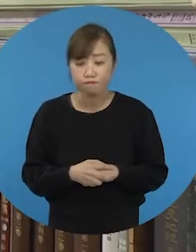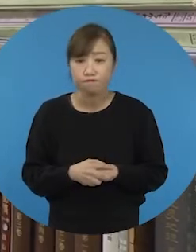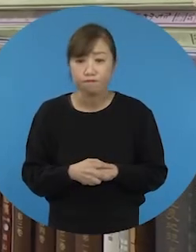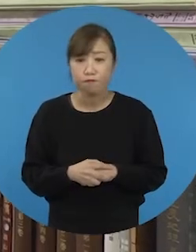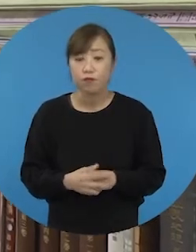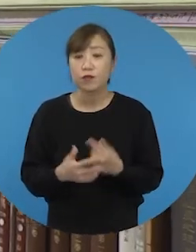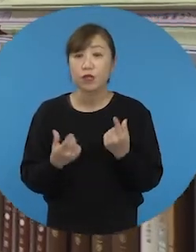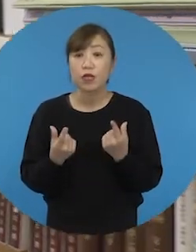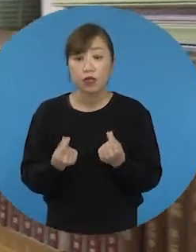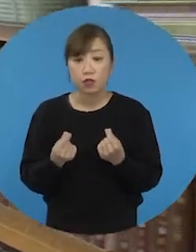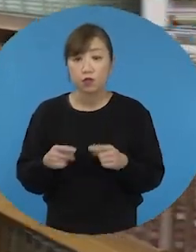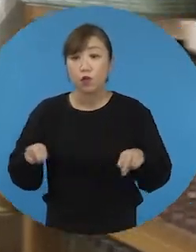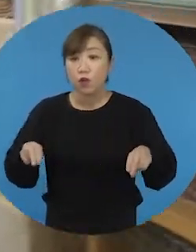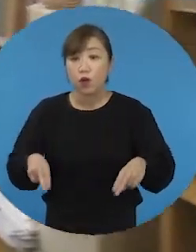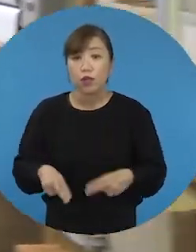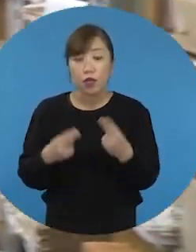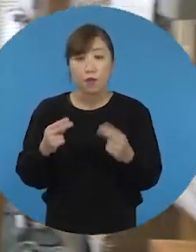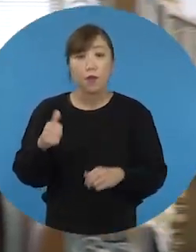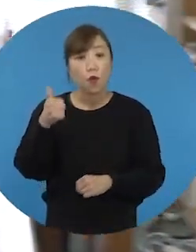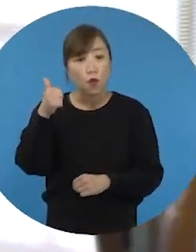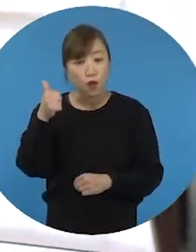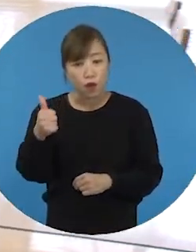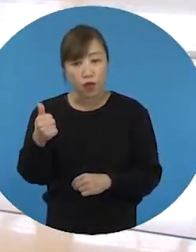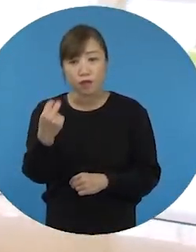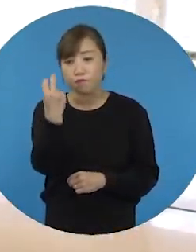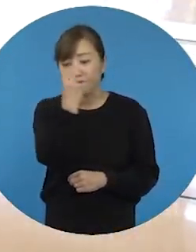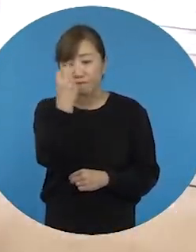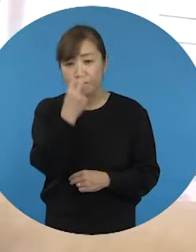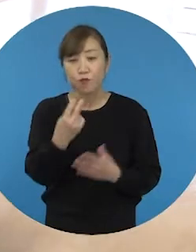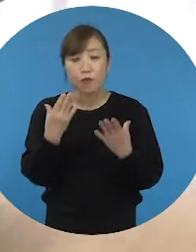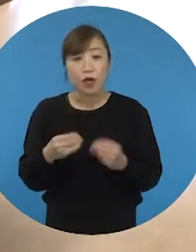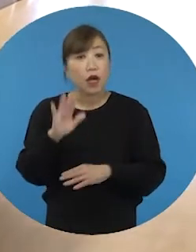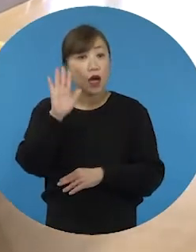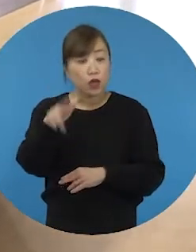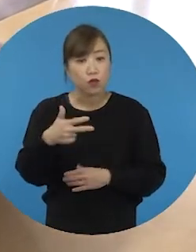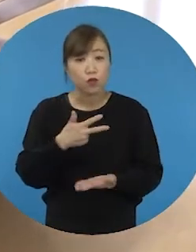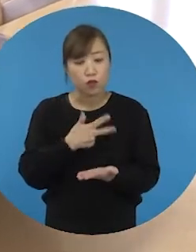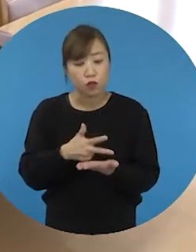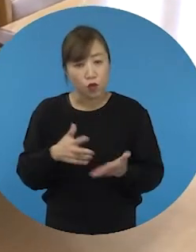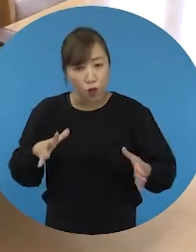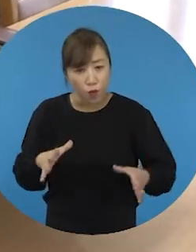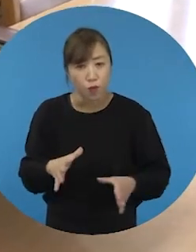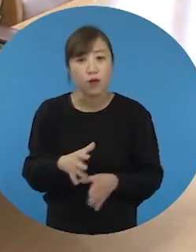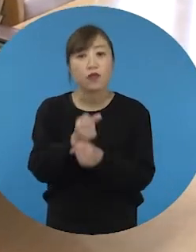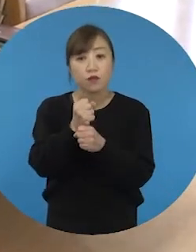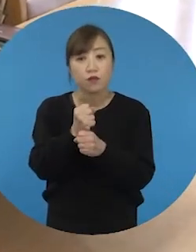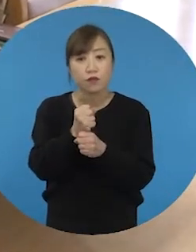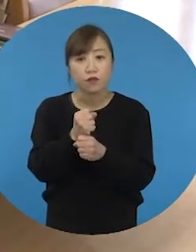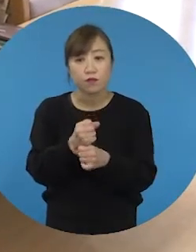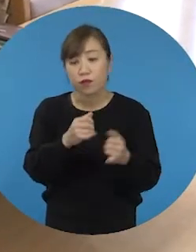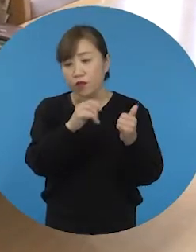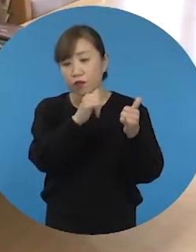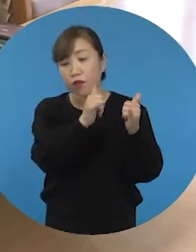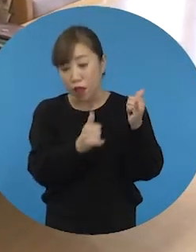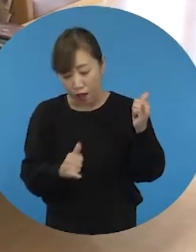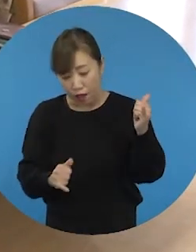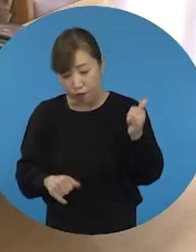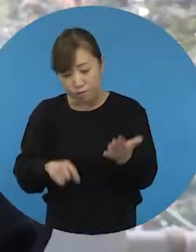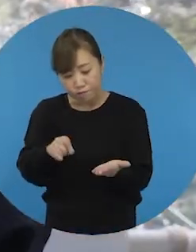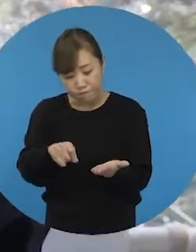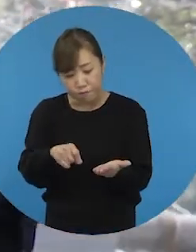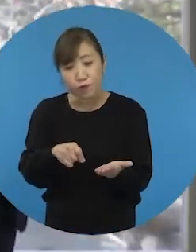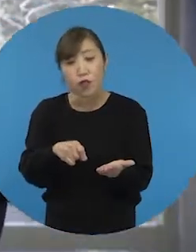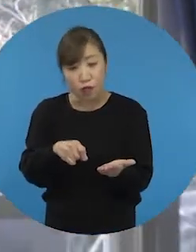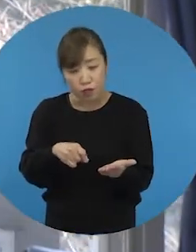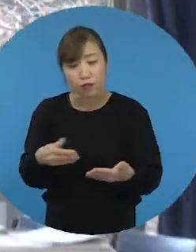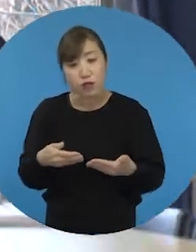と専門家の先生にも調査をしていただいて、資料をまとめて、それに基づいて歴史を作って書いていくことになります。